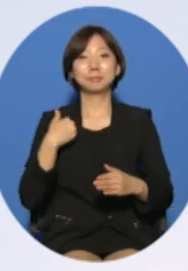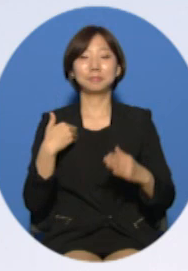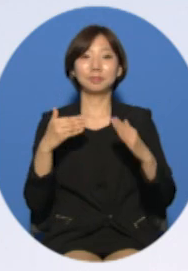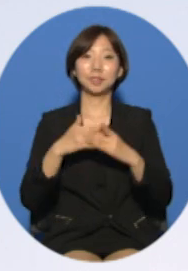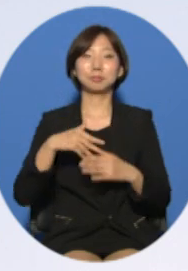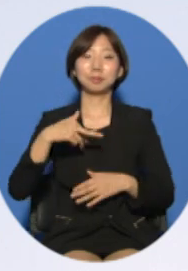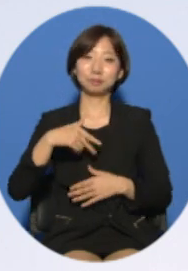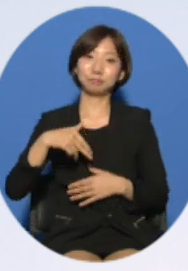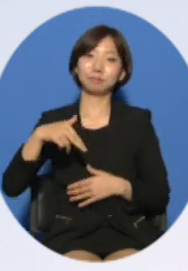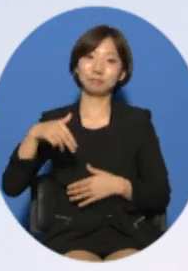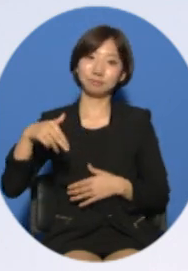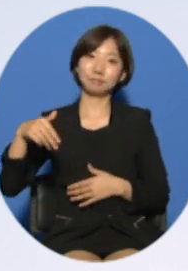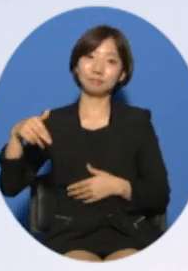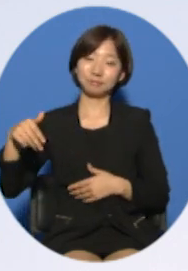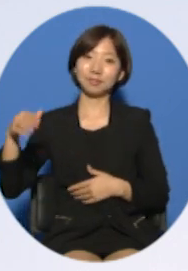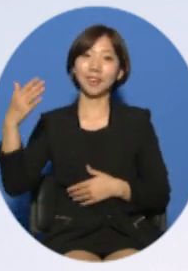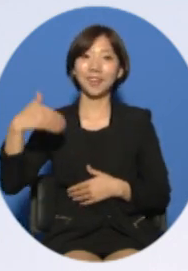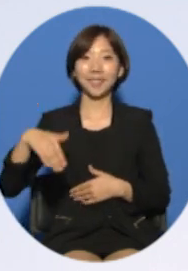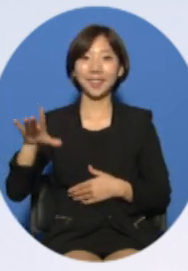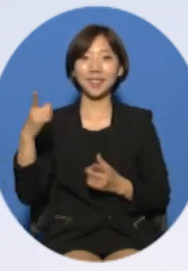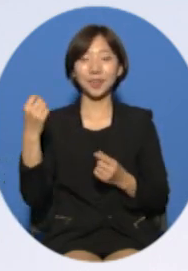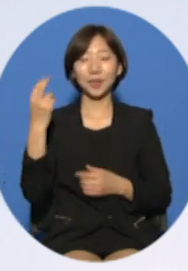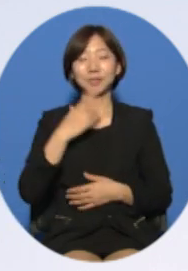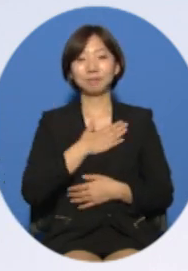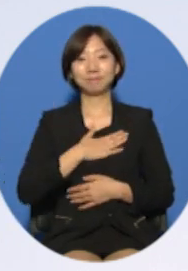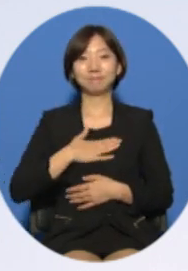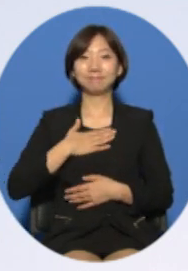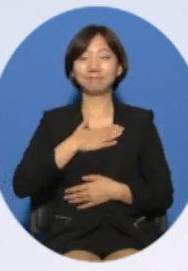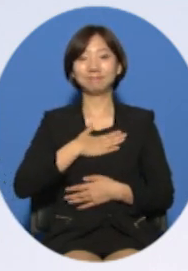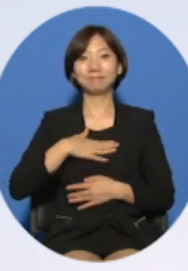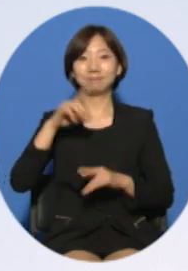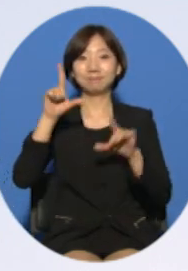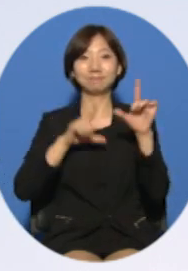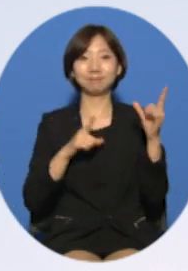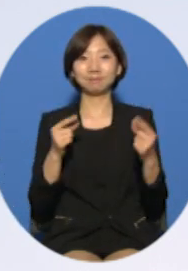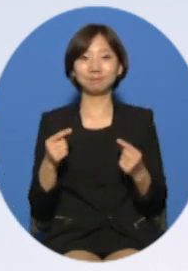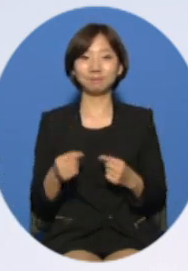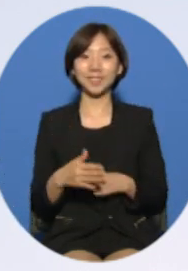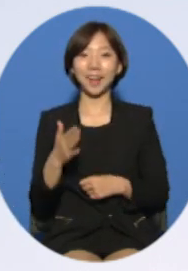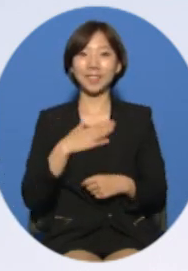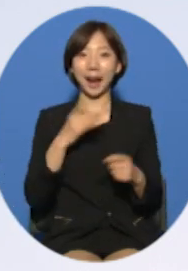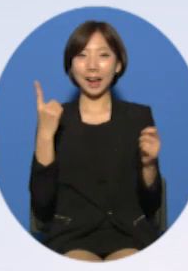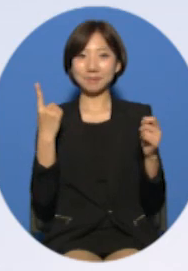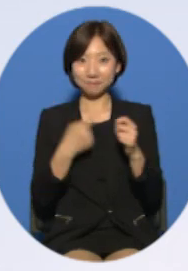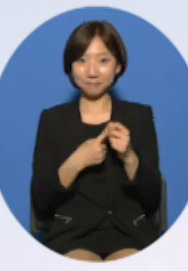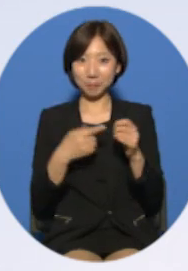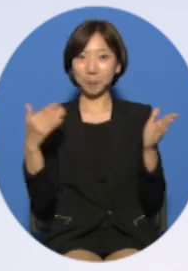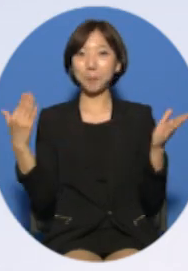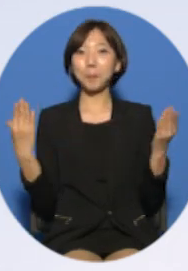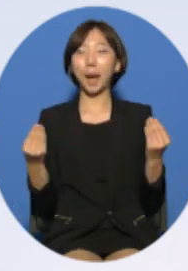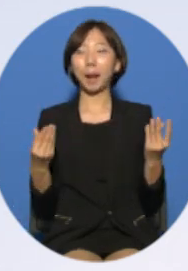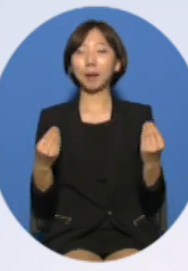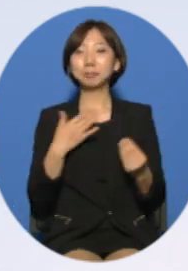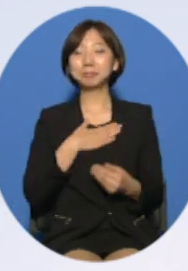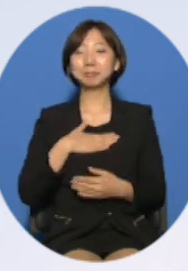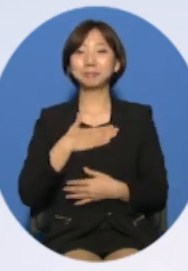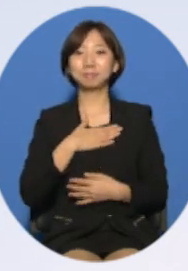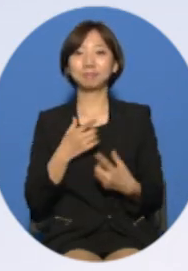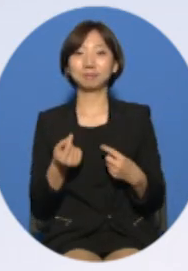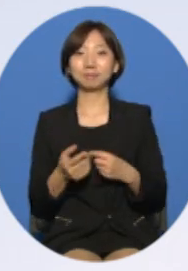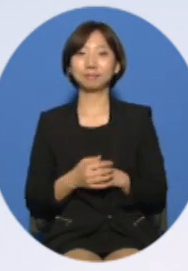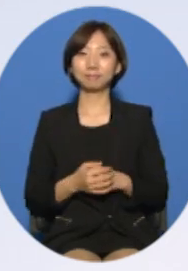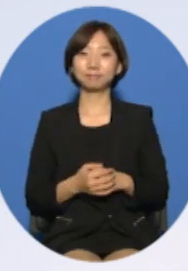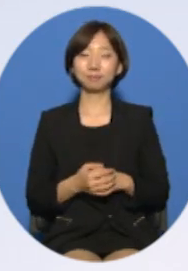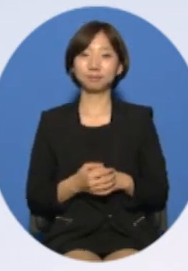여유 있고 뭔가 네. 이 뿌듯한 보이시는 네. 그런 것 같아요. 네. 네. 내가 제일 먼저 했다. 네. 현장의 모습들이